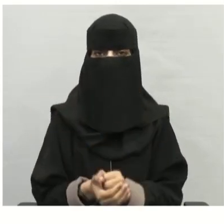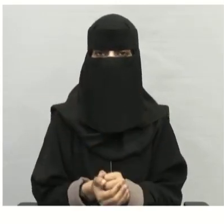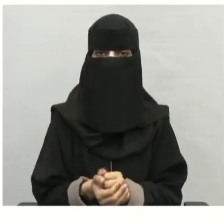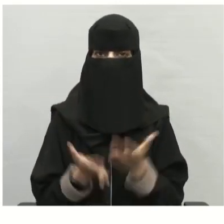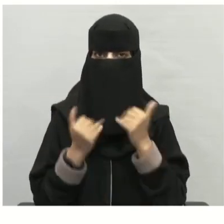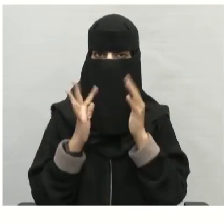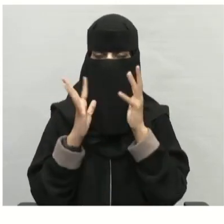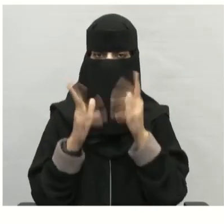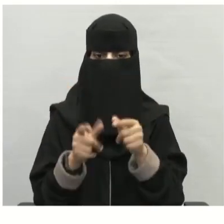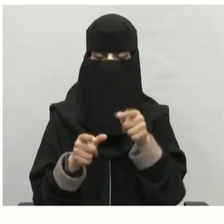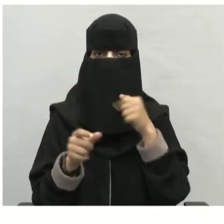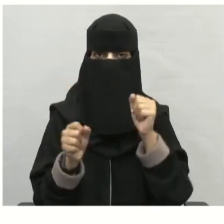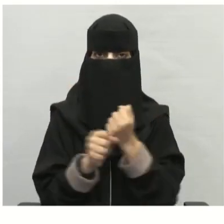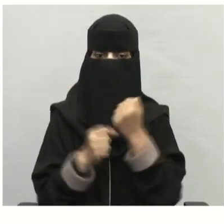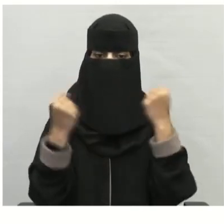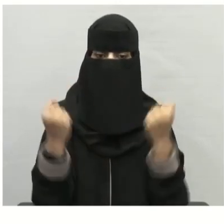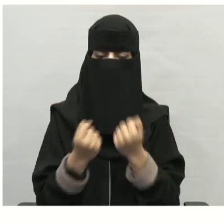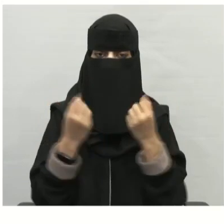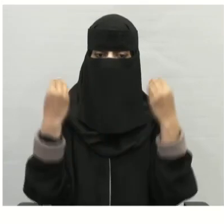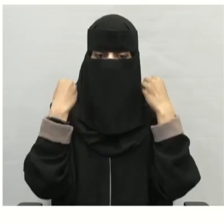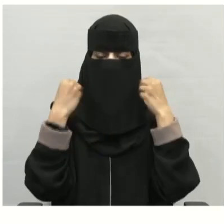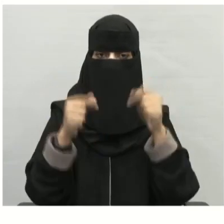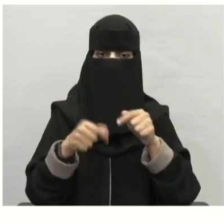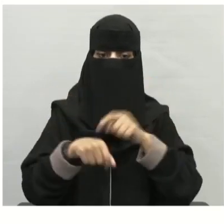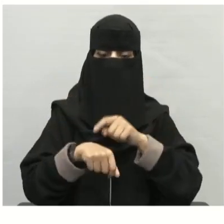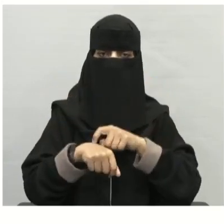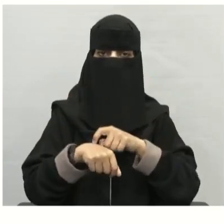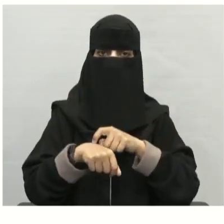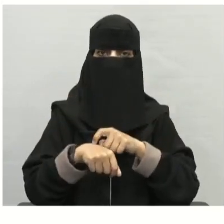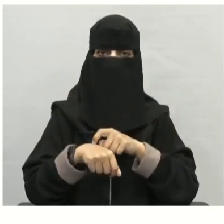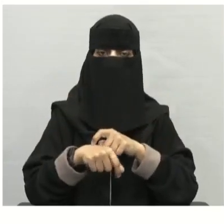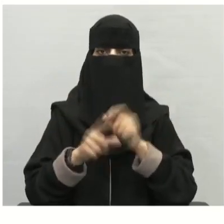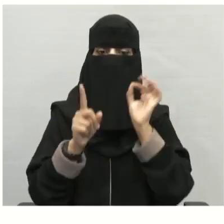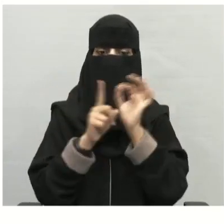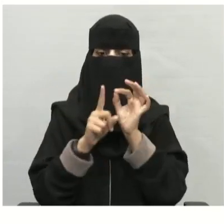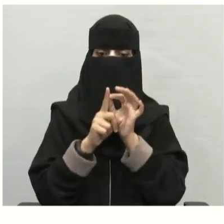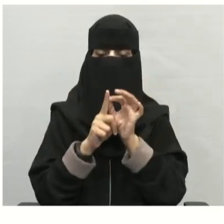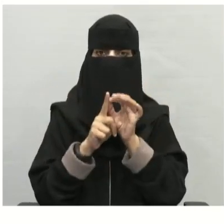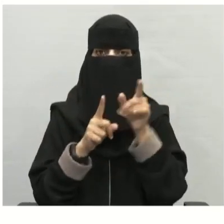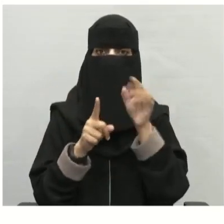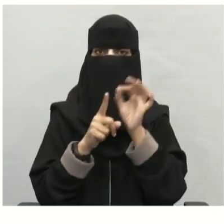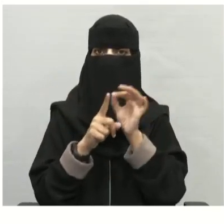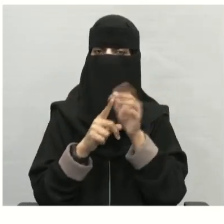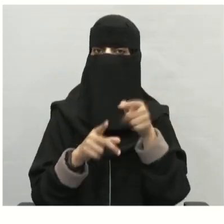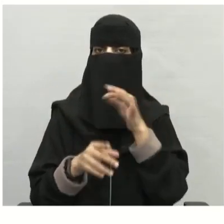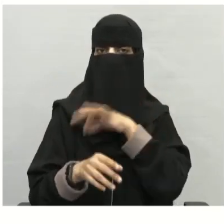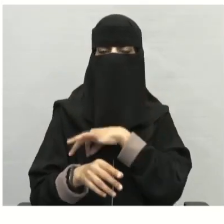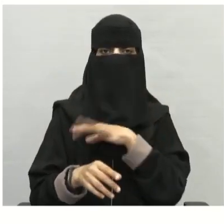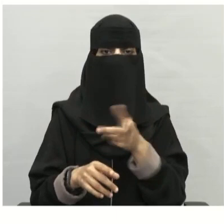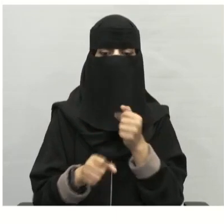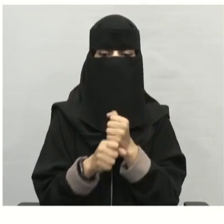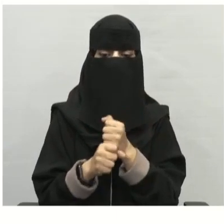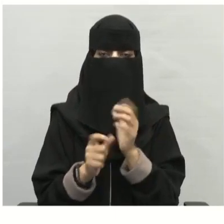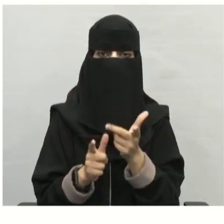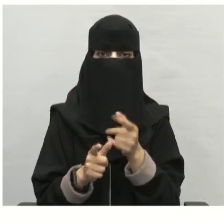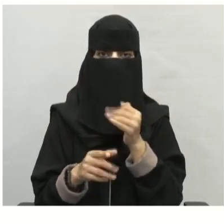ذكرنا بانك تستطيع ممارسه النشاط البدني بحسب الهدف وفقا لهدفك ماذا تريد من هذا النشاط